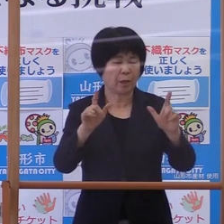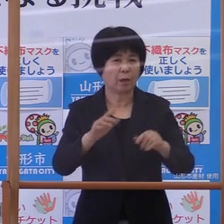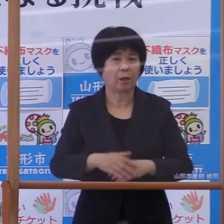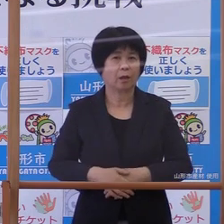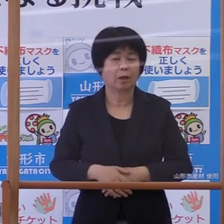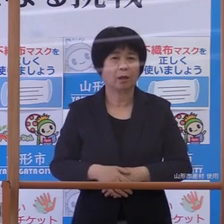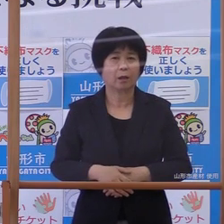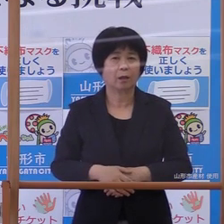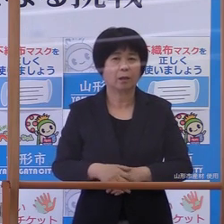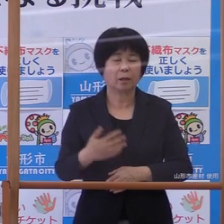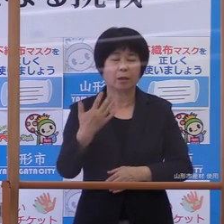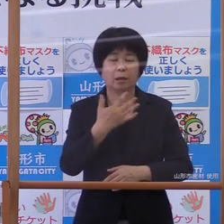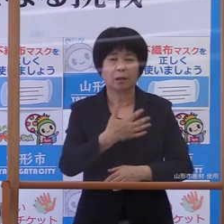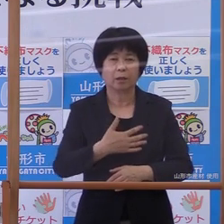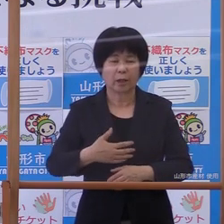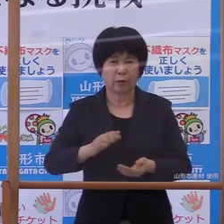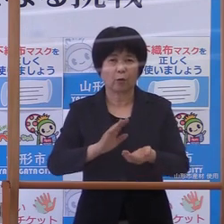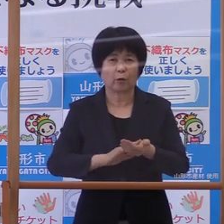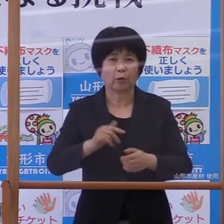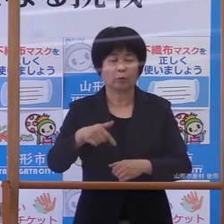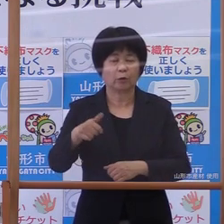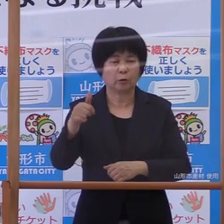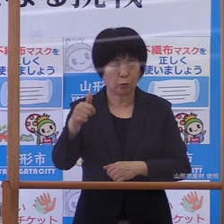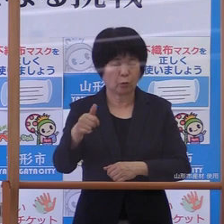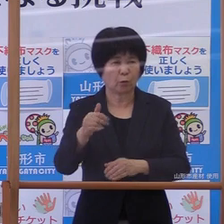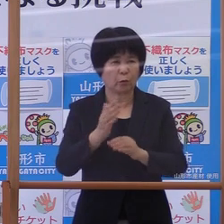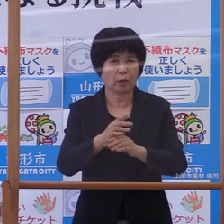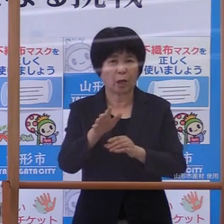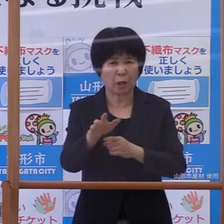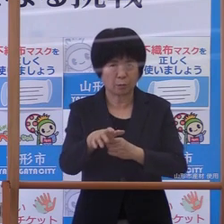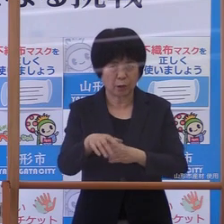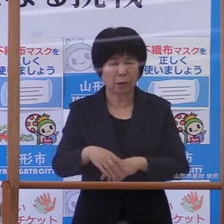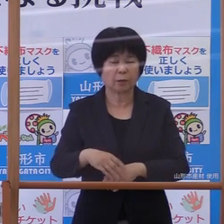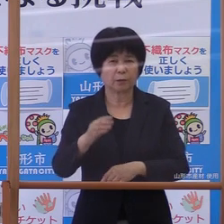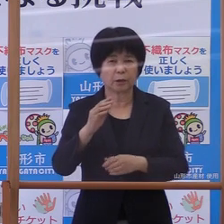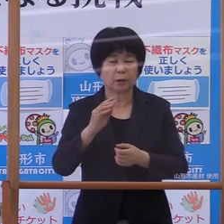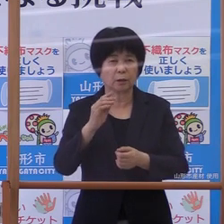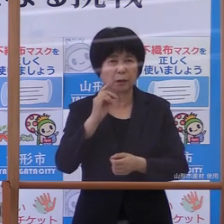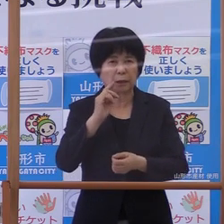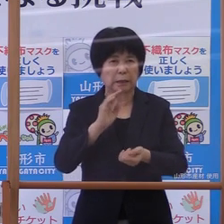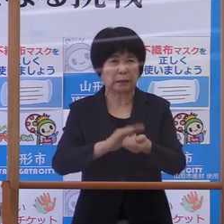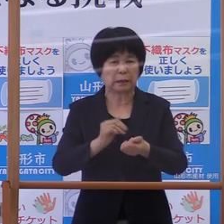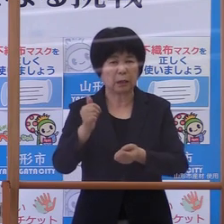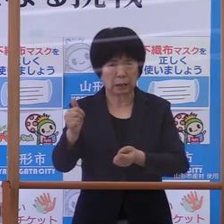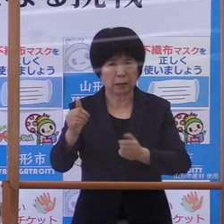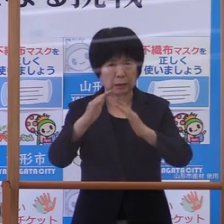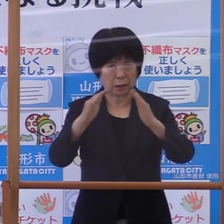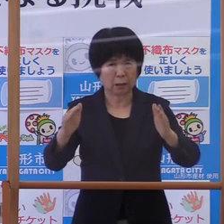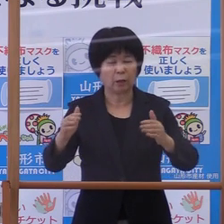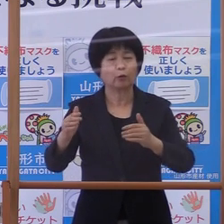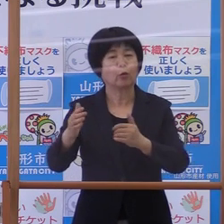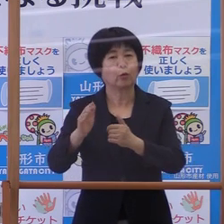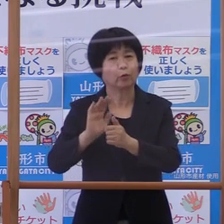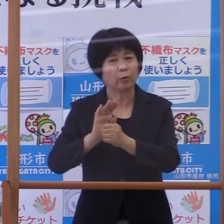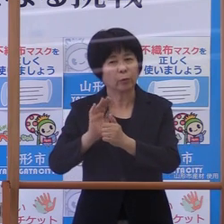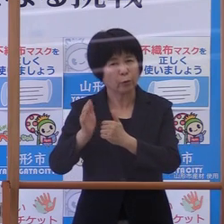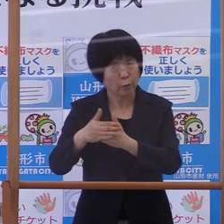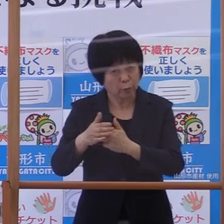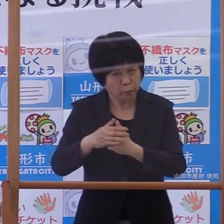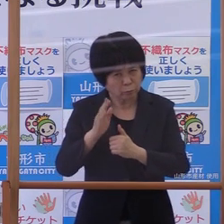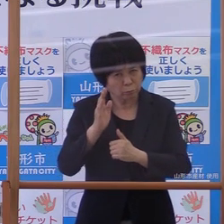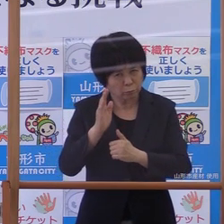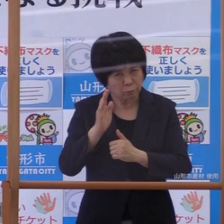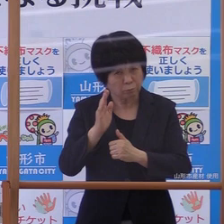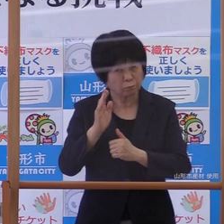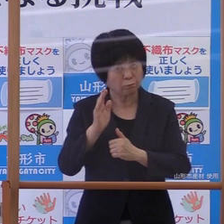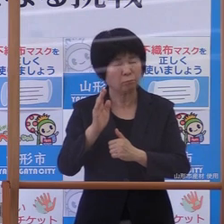はい、健康医療部長の中村でございます。歯科医師会への、接種の協力ということでございますが、あのまた